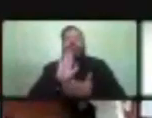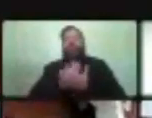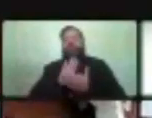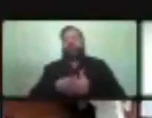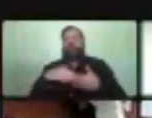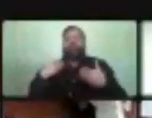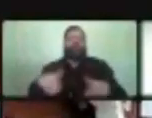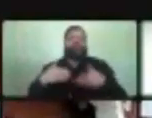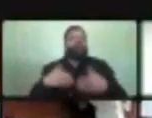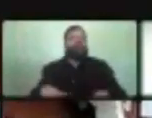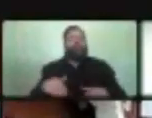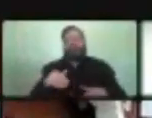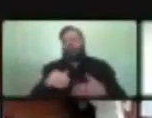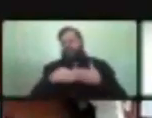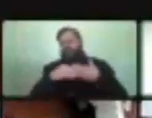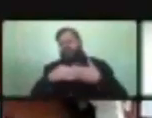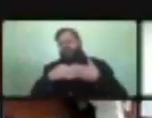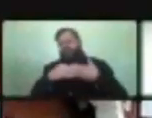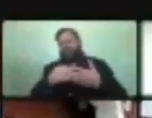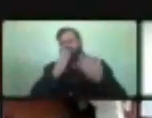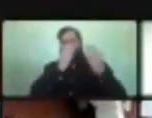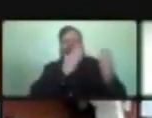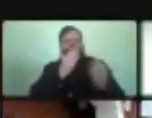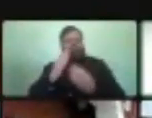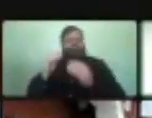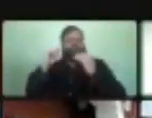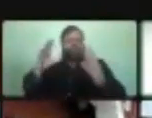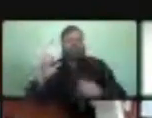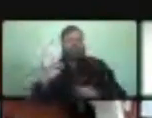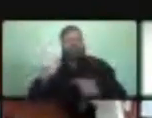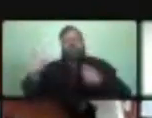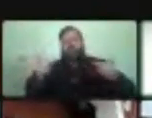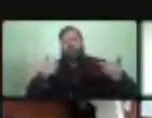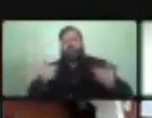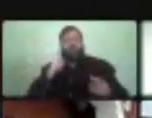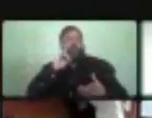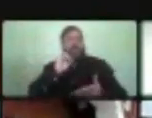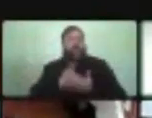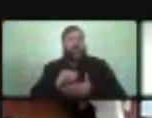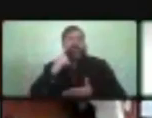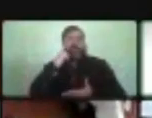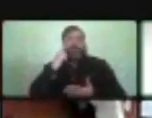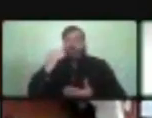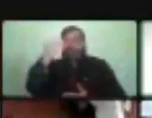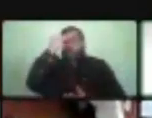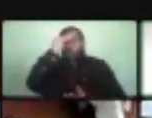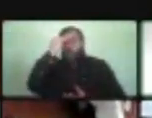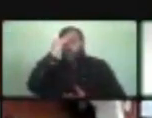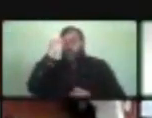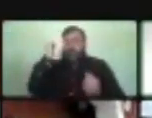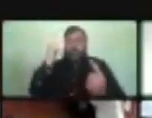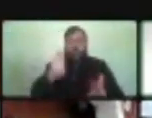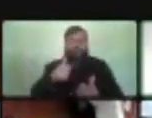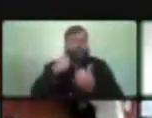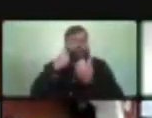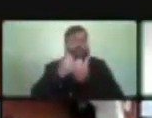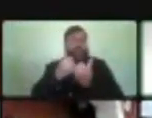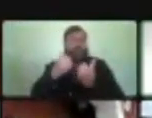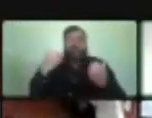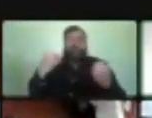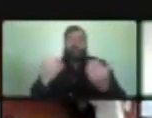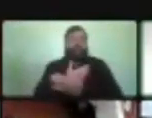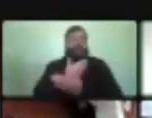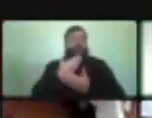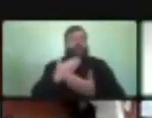Shule zetu zimekuwa na uhuru wa kubadilisha namna ambavyo zinafanya mambo, na